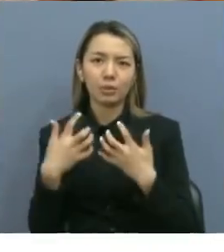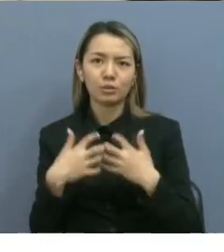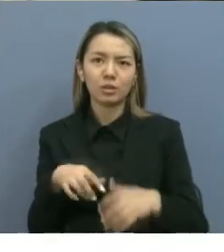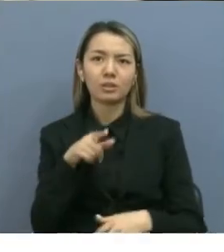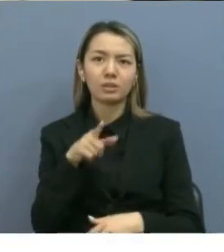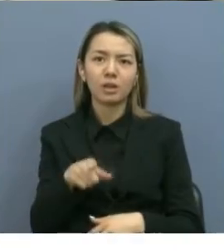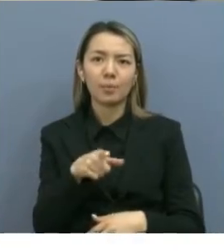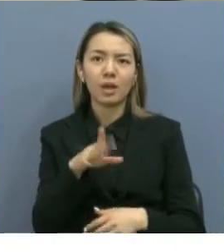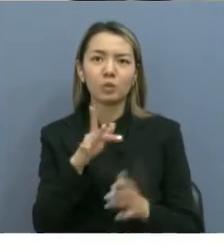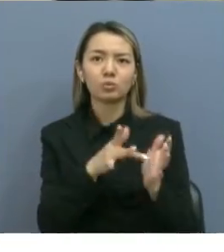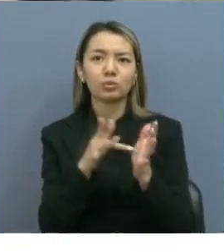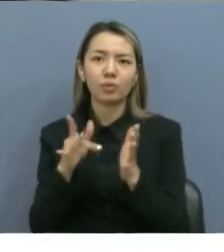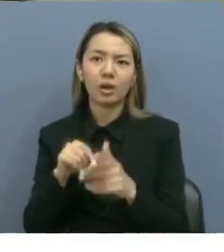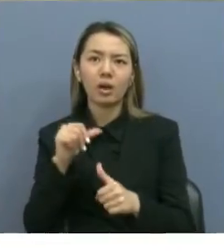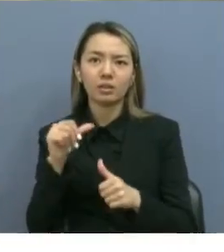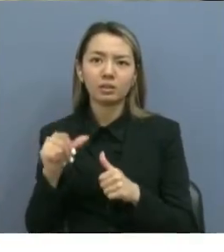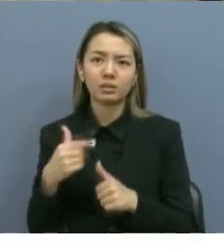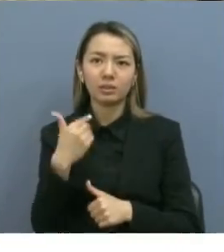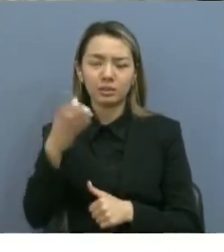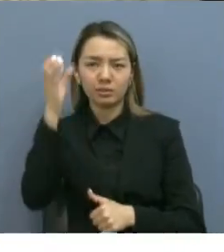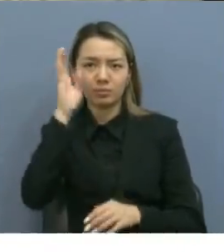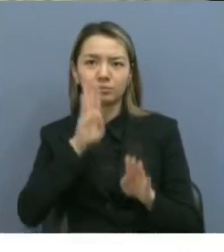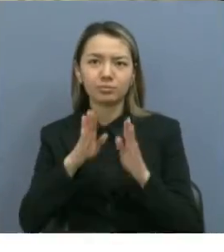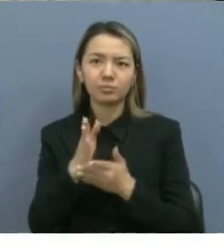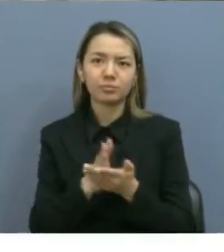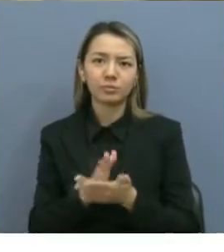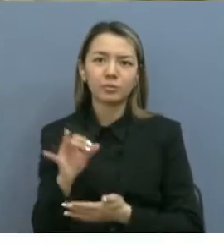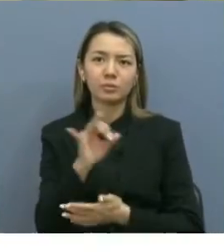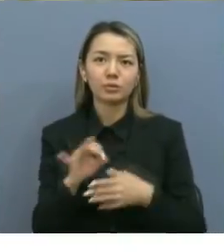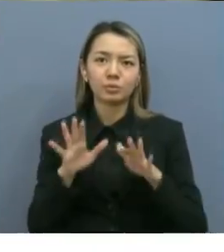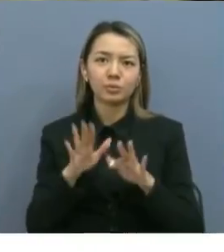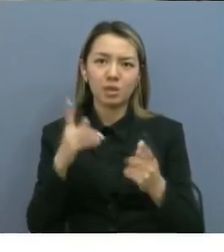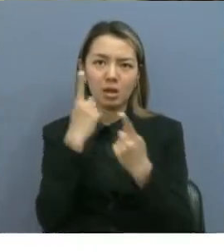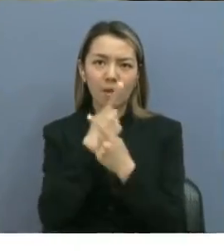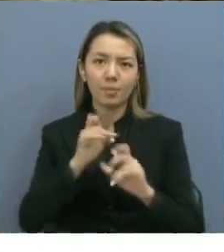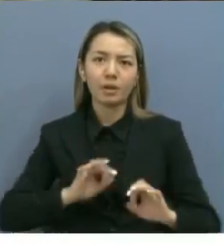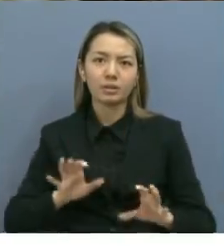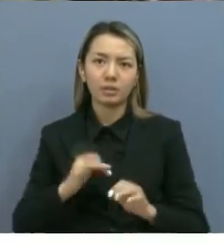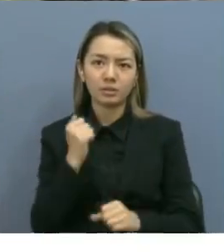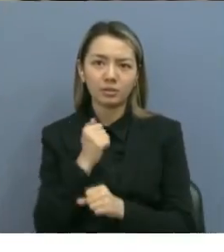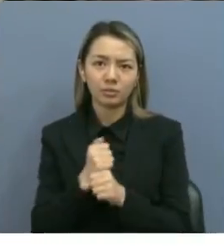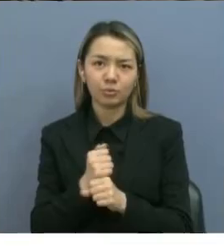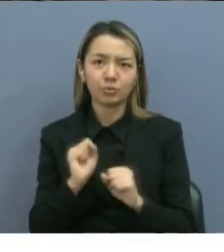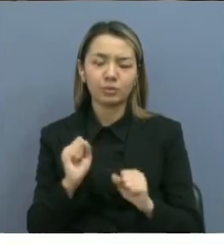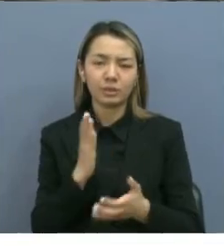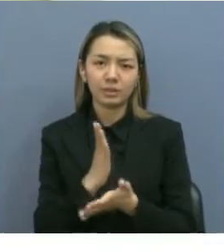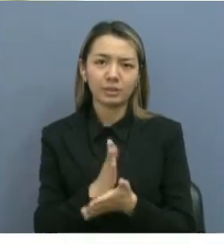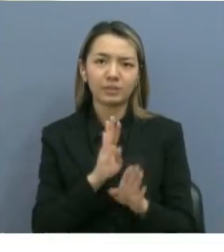жерде экскурсоводтардан бөлек мұражайдың ғылыми қызметкерлері тарихи жәдігерлер жайында баяндауда. Тіпті көрініс те